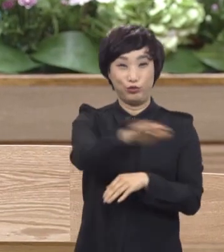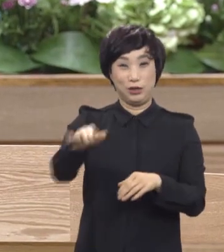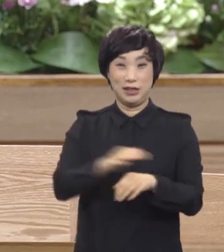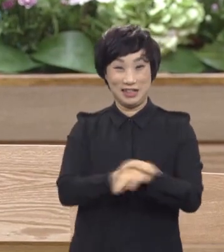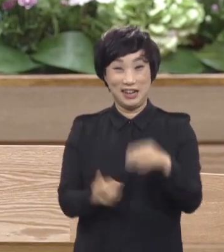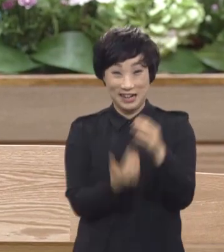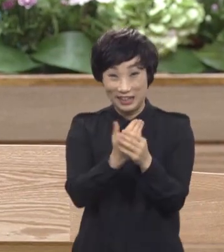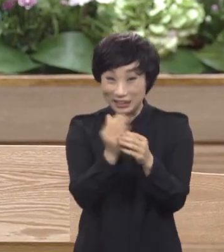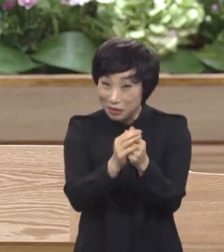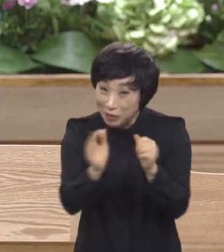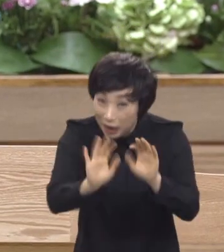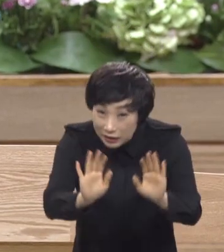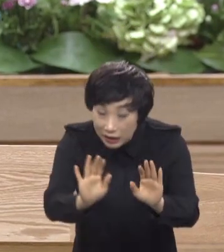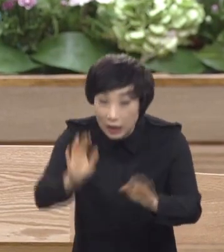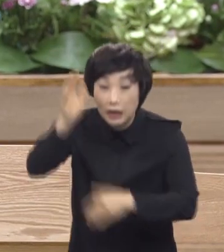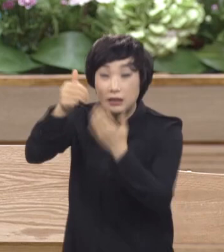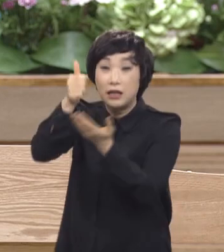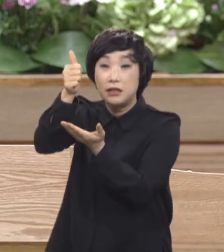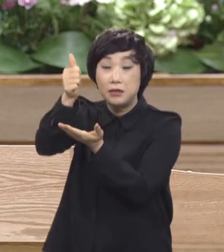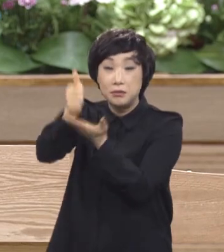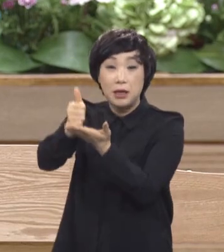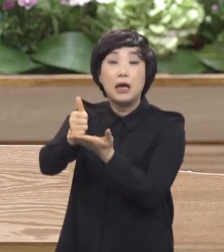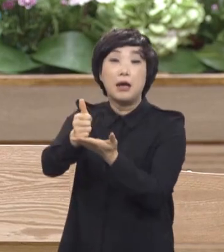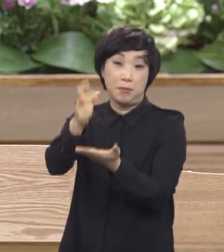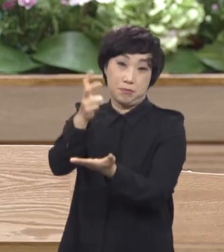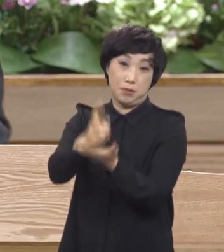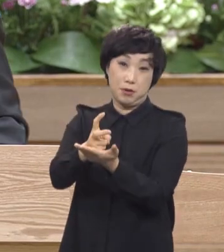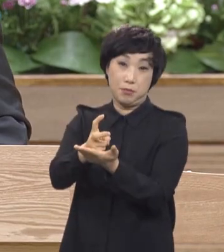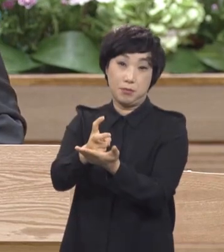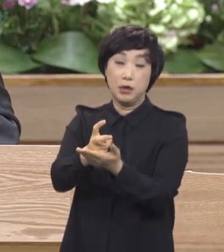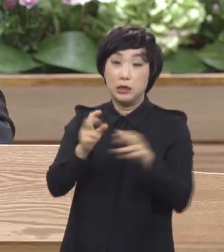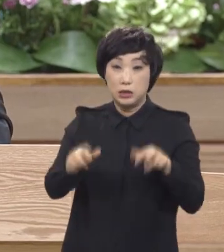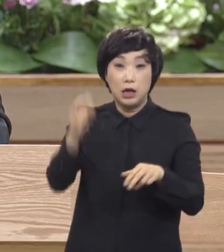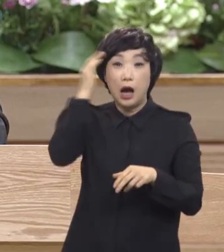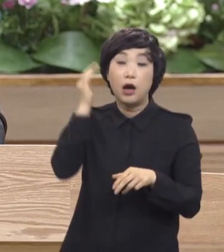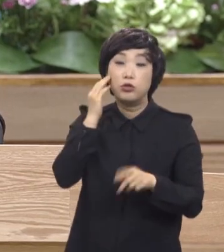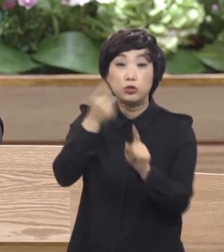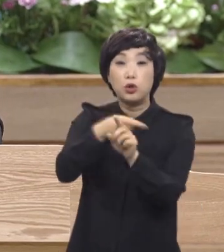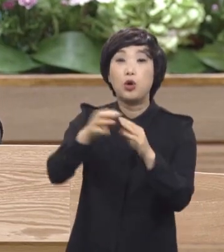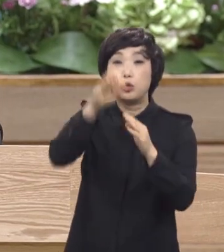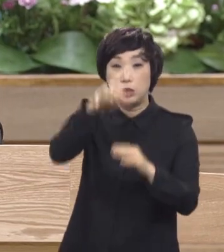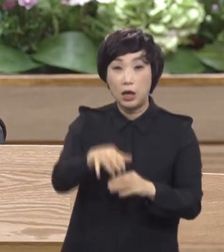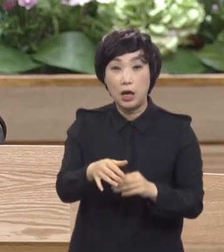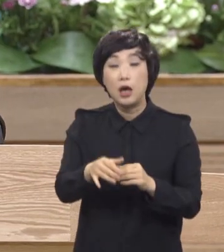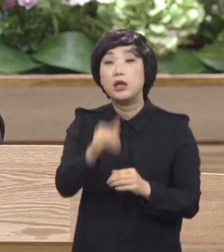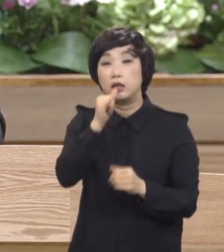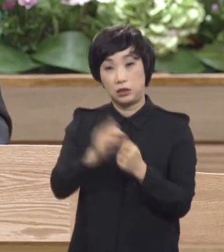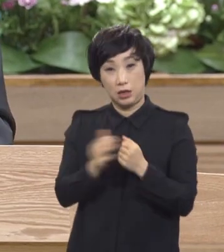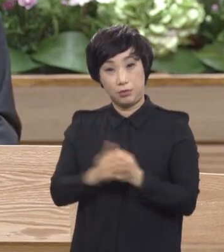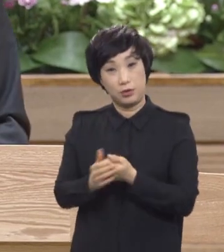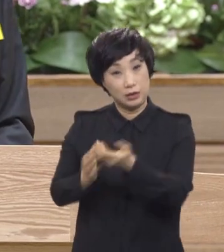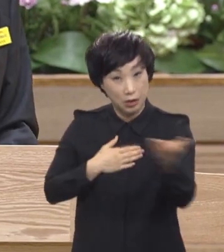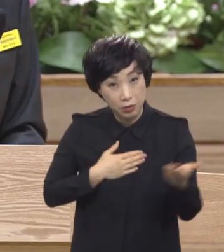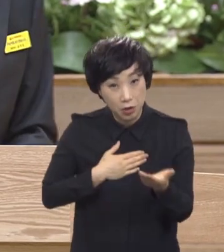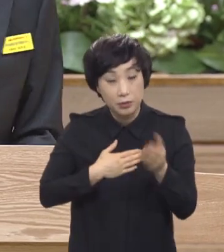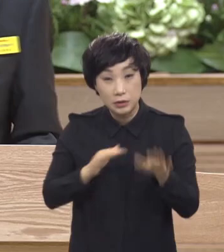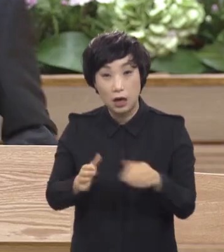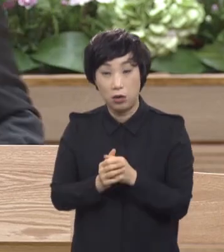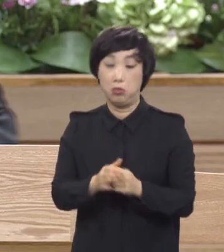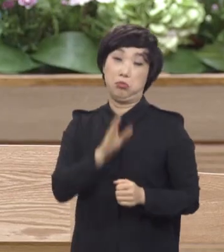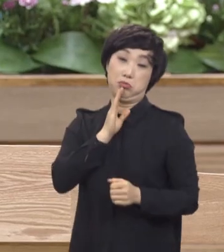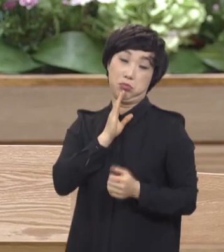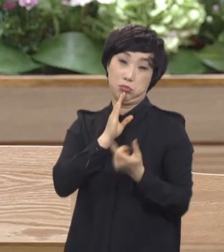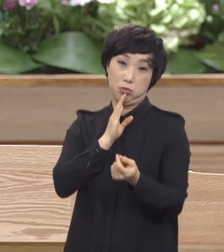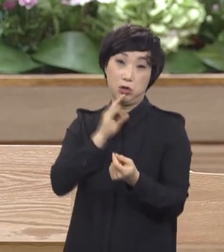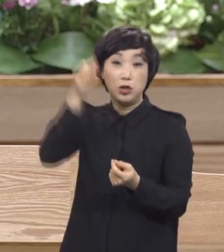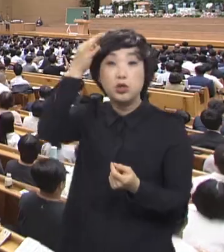아니라 하나님의 질서가 아직 한국교회에 있었기 때문임을 우리는 부정할 수